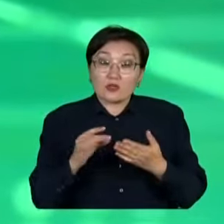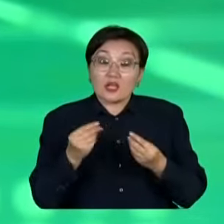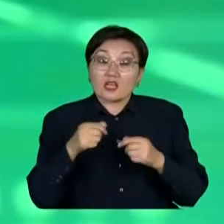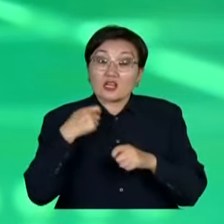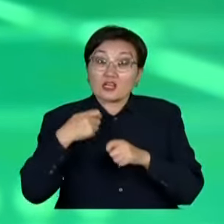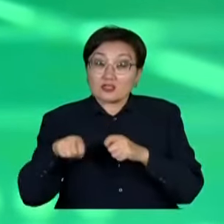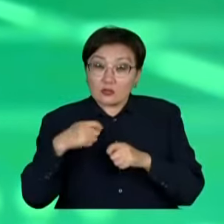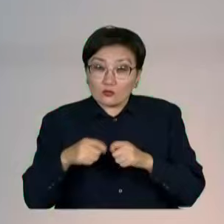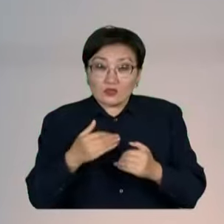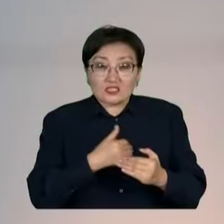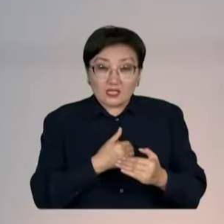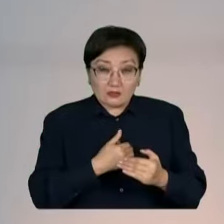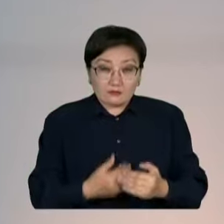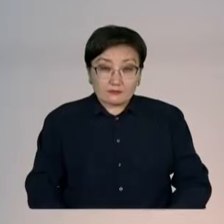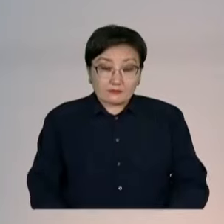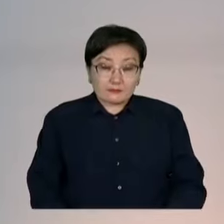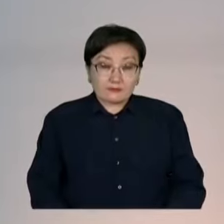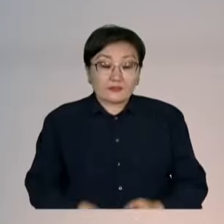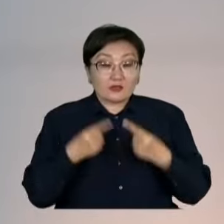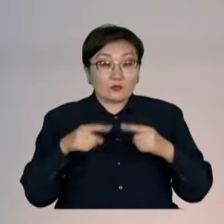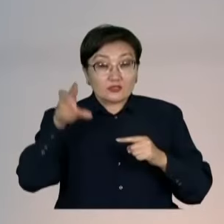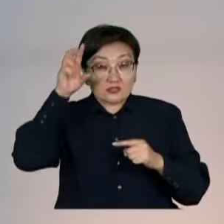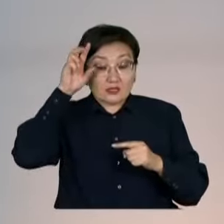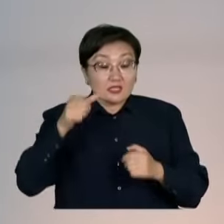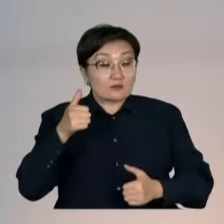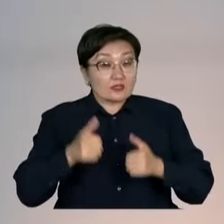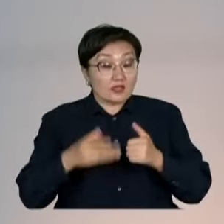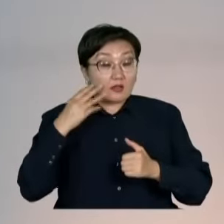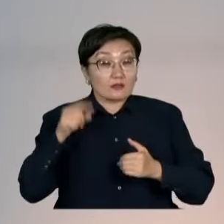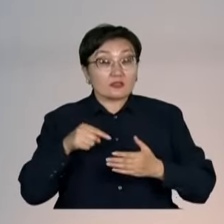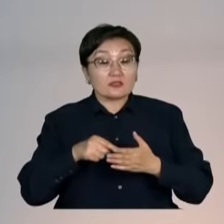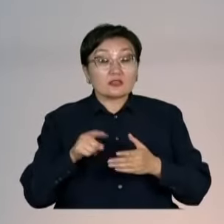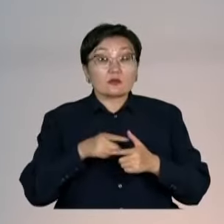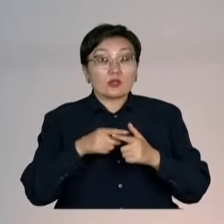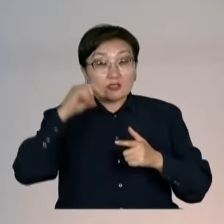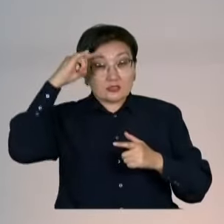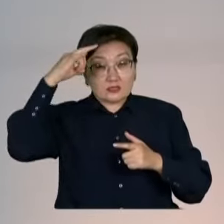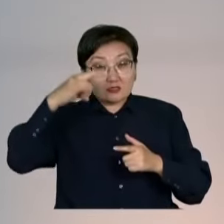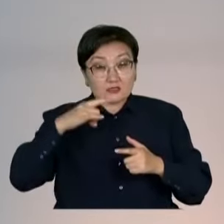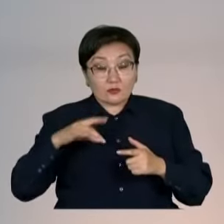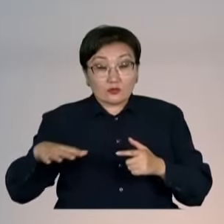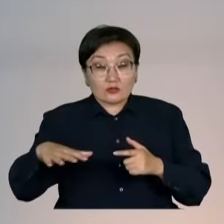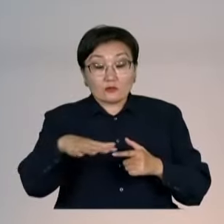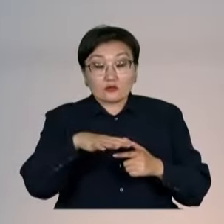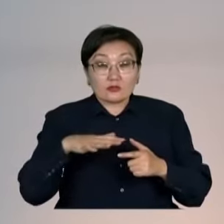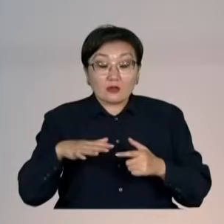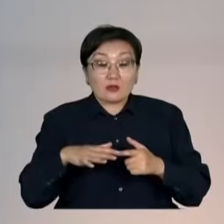салуға ынталы? Қараңыздар, басқа мемлекеттермен салыстырғанда Алматыны немесе Қазақстан төңірегіндегі орналасқан біздің